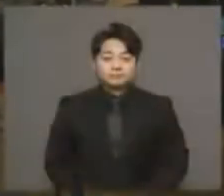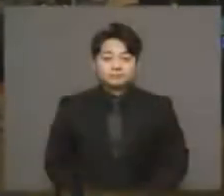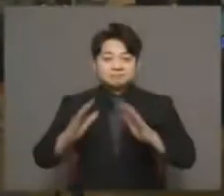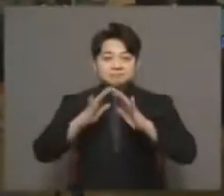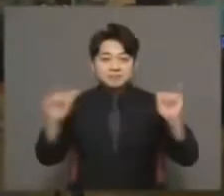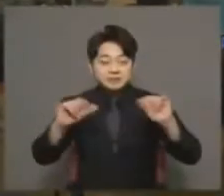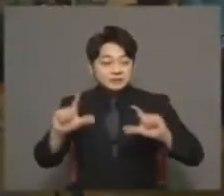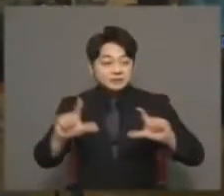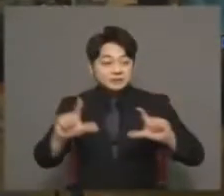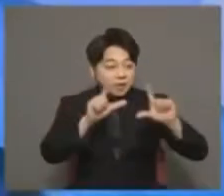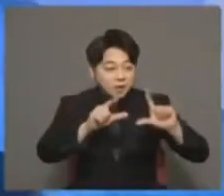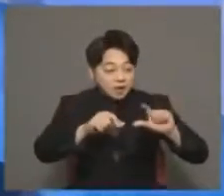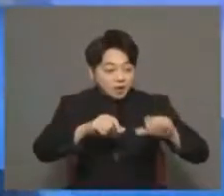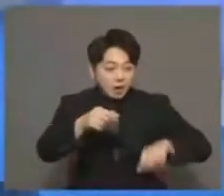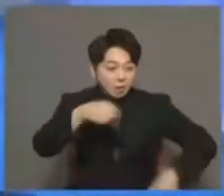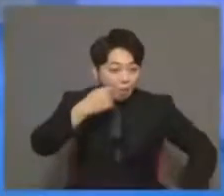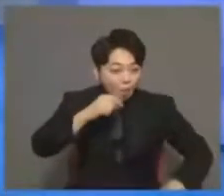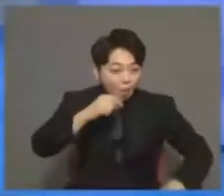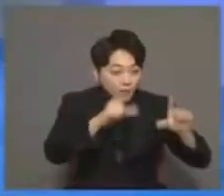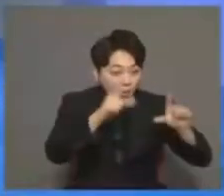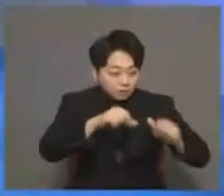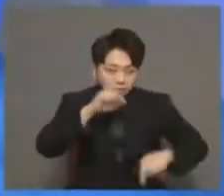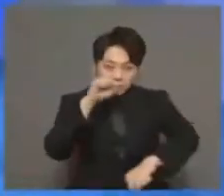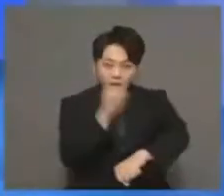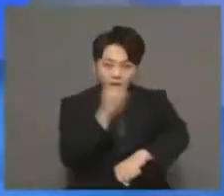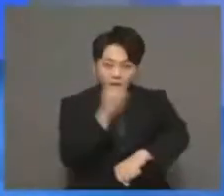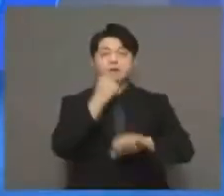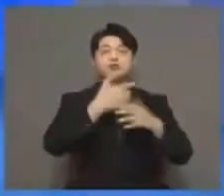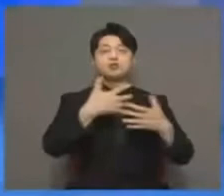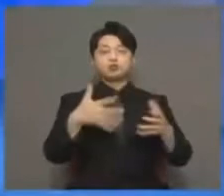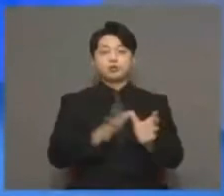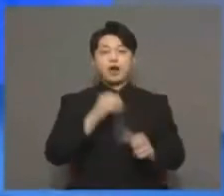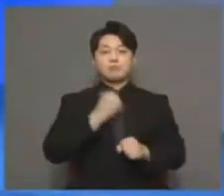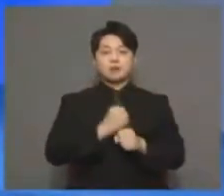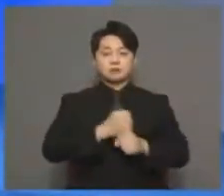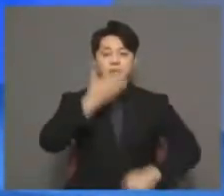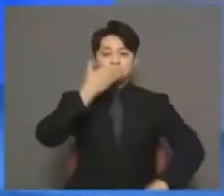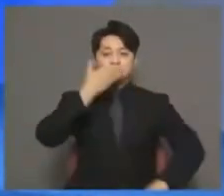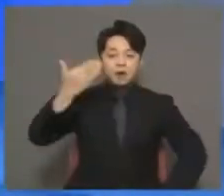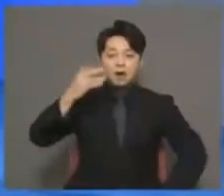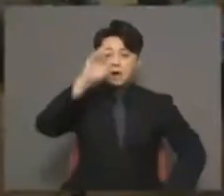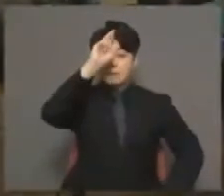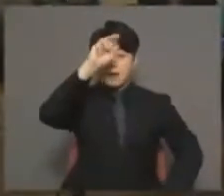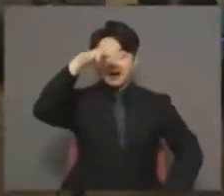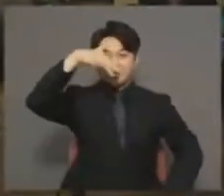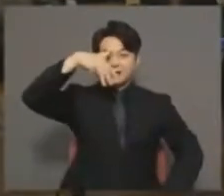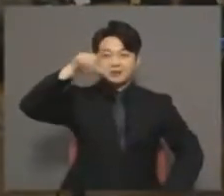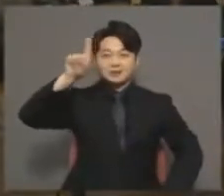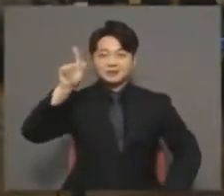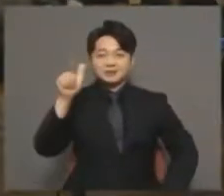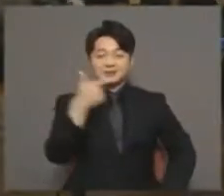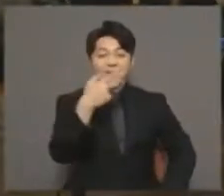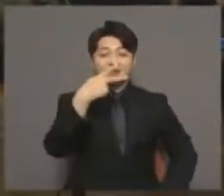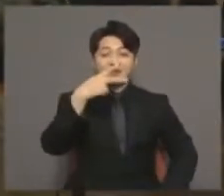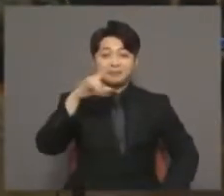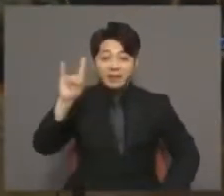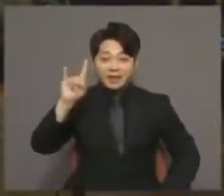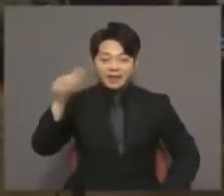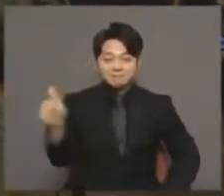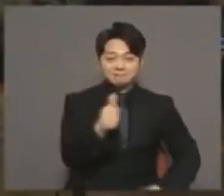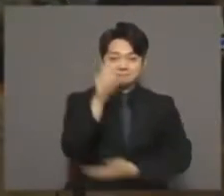민생을 향한 민주당, 이기는 민주당, 기호 3번 박찬대 후보의